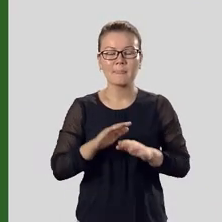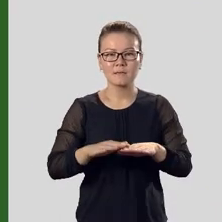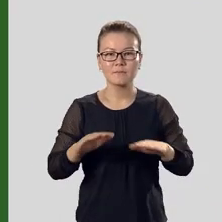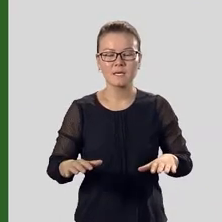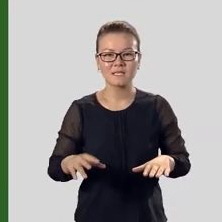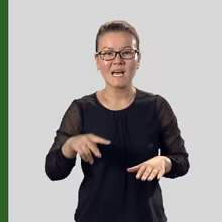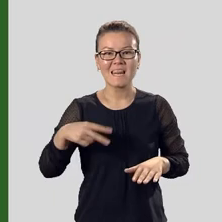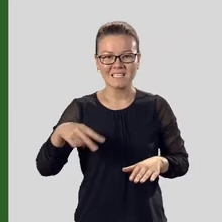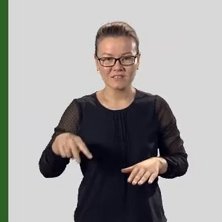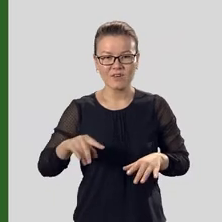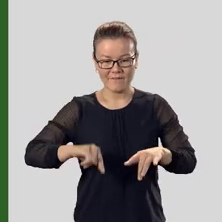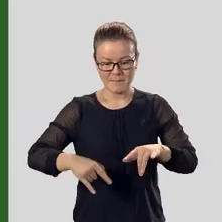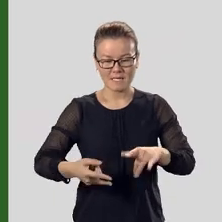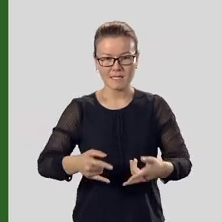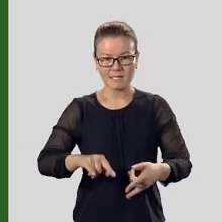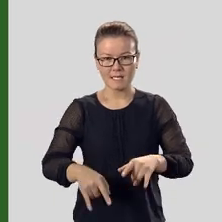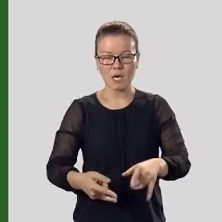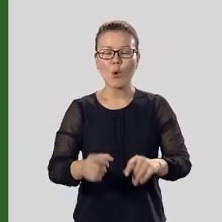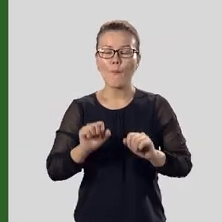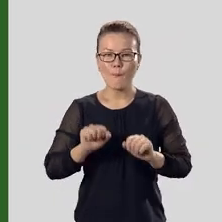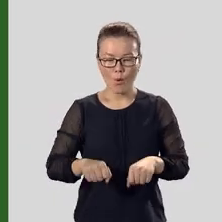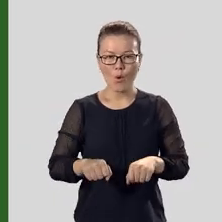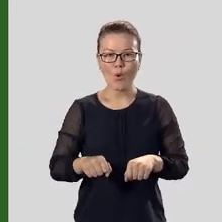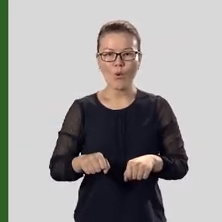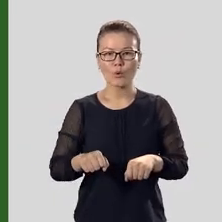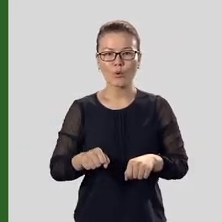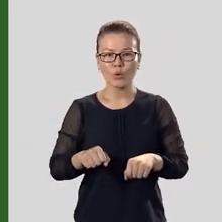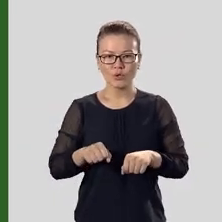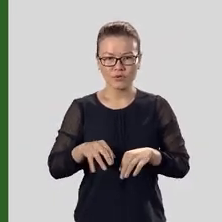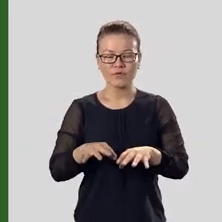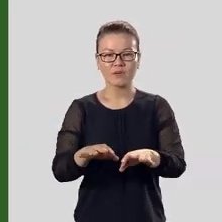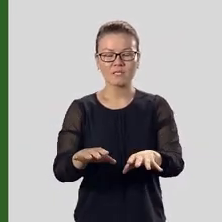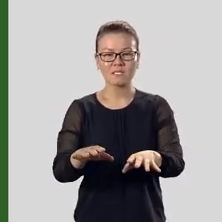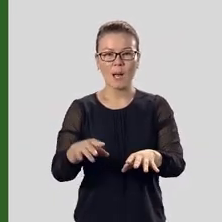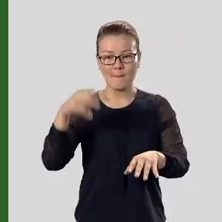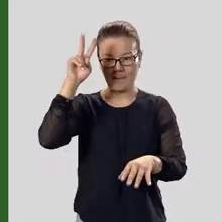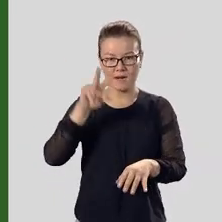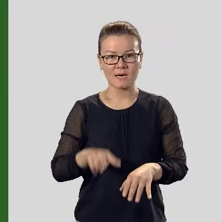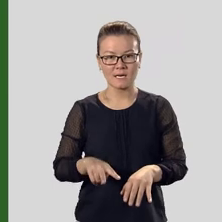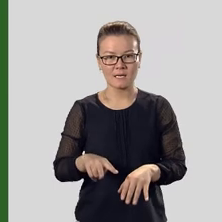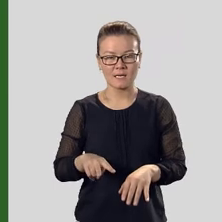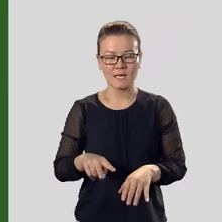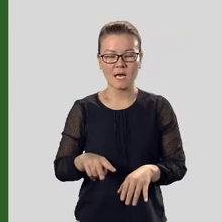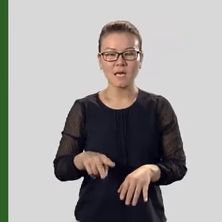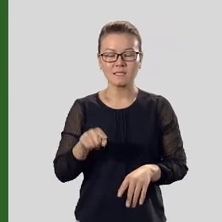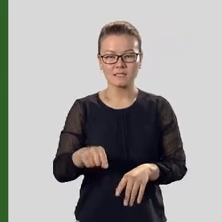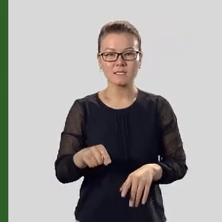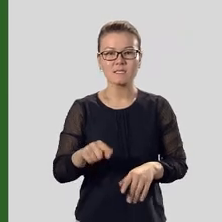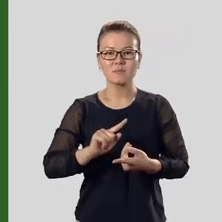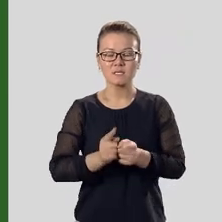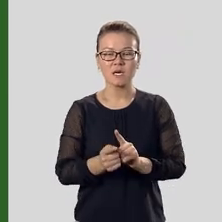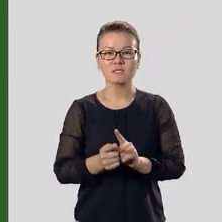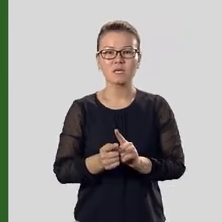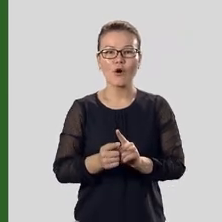Ребята, литосферные плиты могут перемещаться и параллельно друг другу. Здесь меняется форма